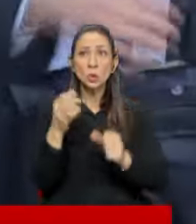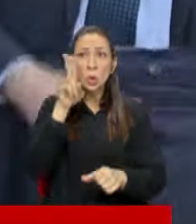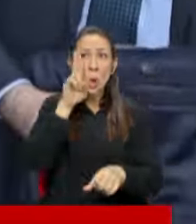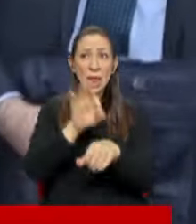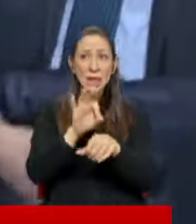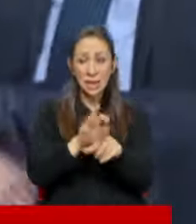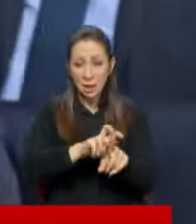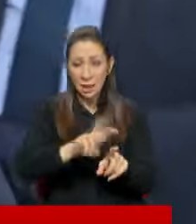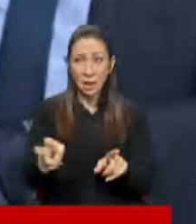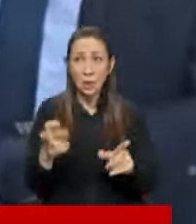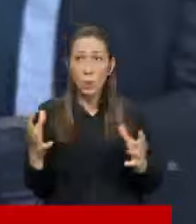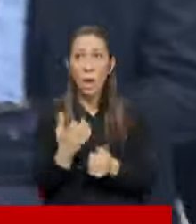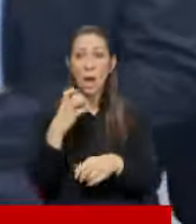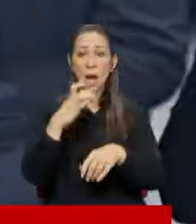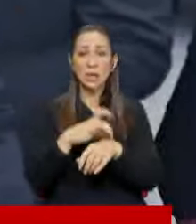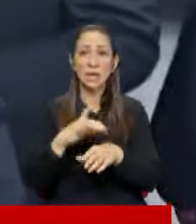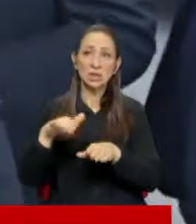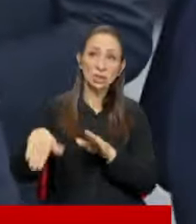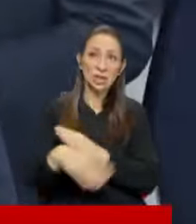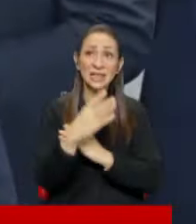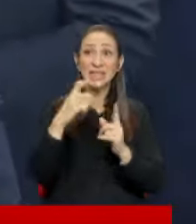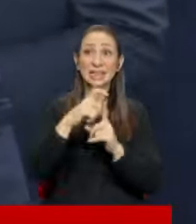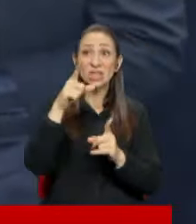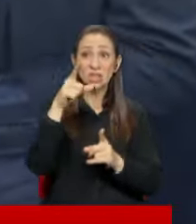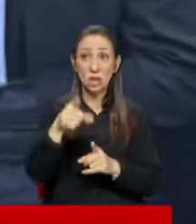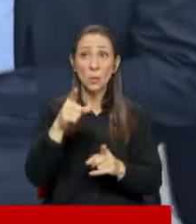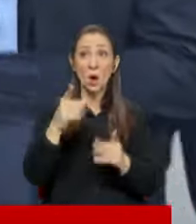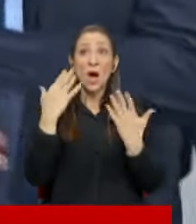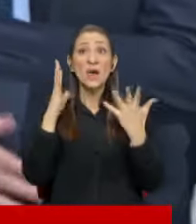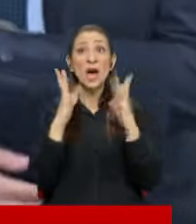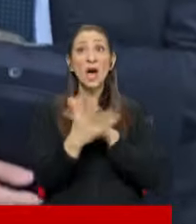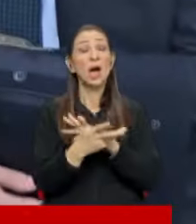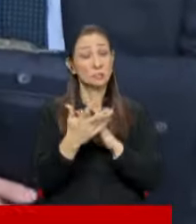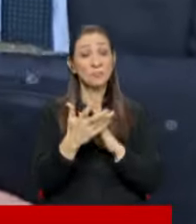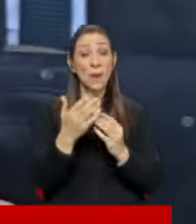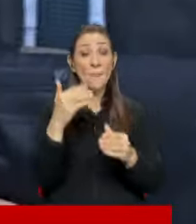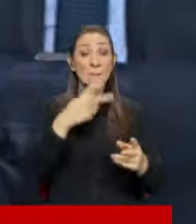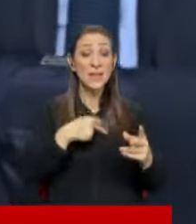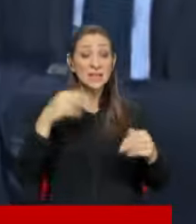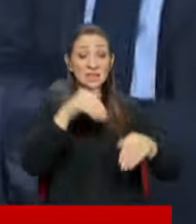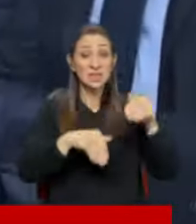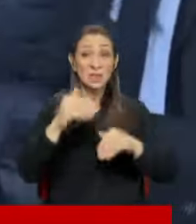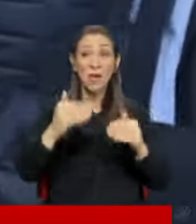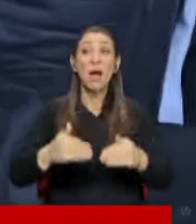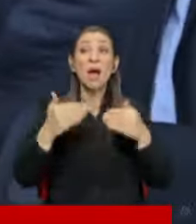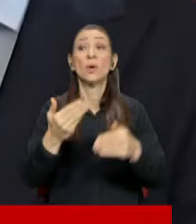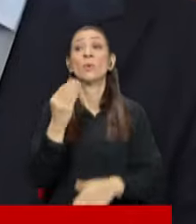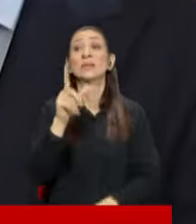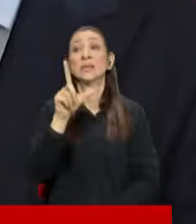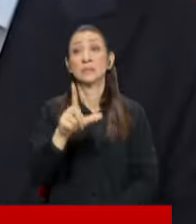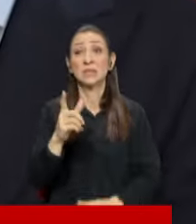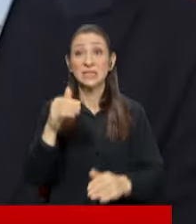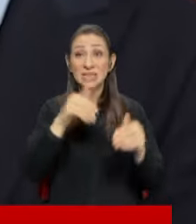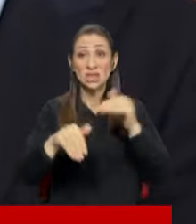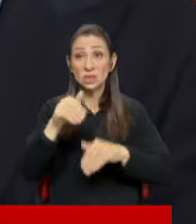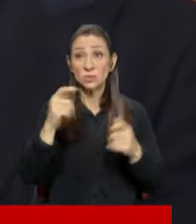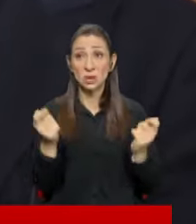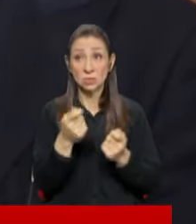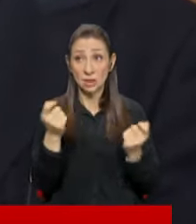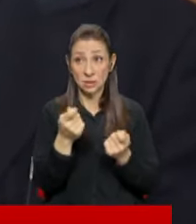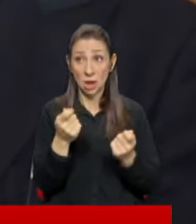anda kaçıp kurtuldu. Hasaniden taburcu olan Desteci ise bu hava şartlarında yerel seçimlerin ertelenmesi gerek dedi. Seçim